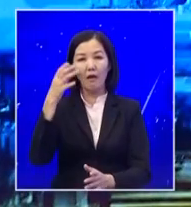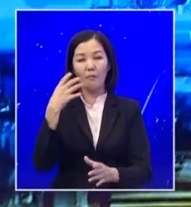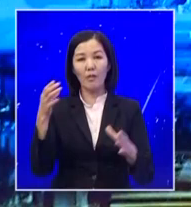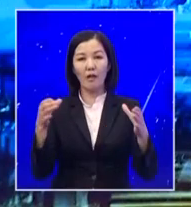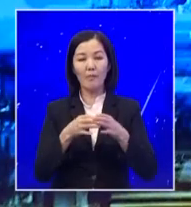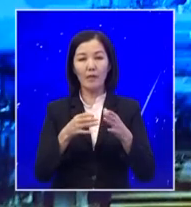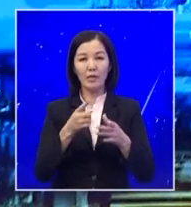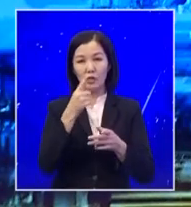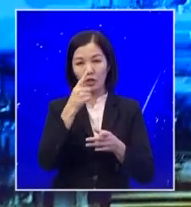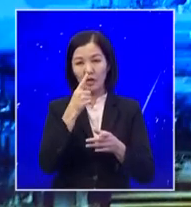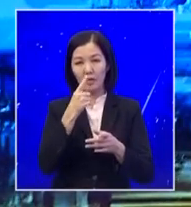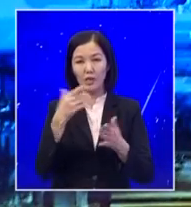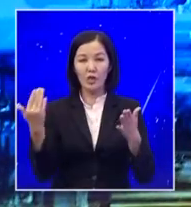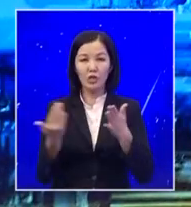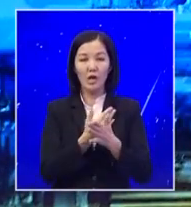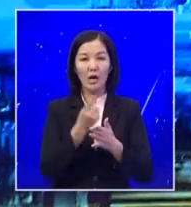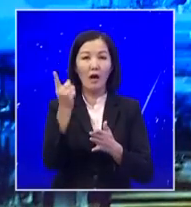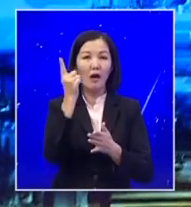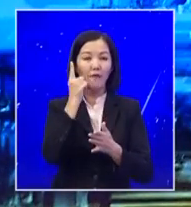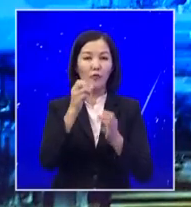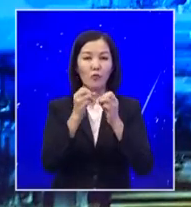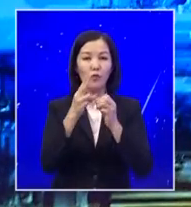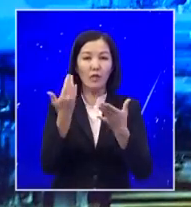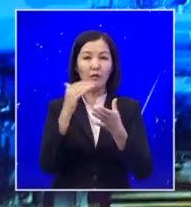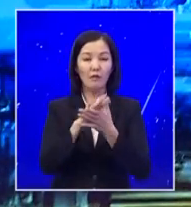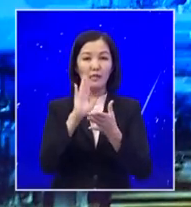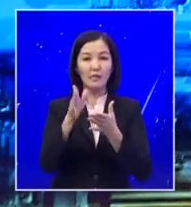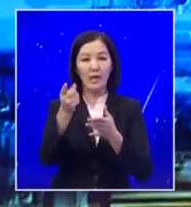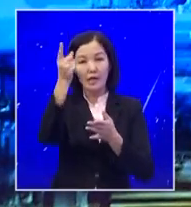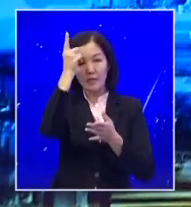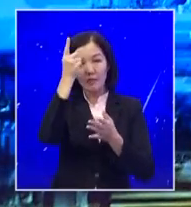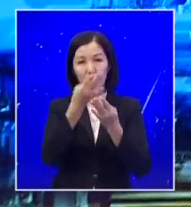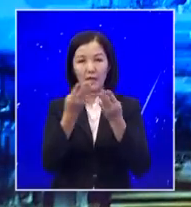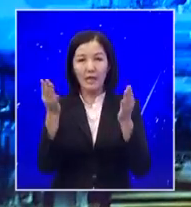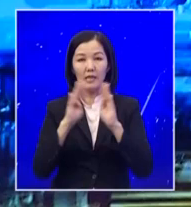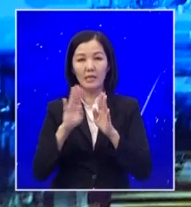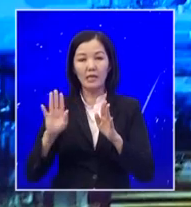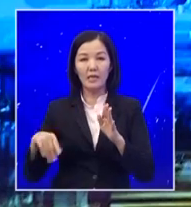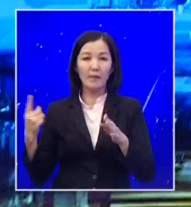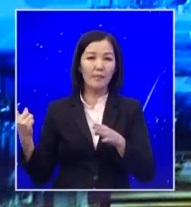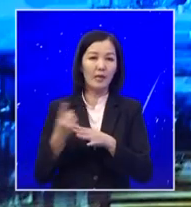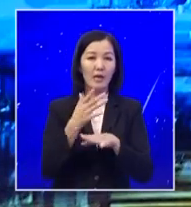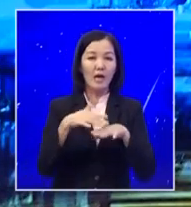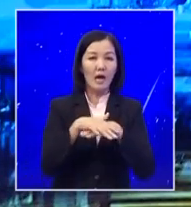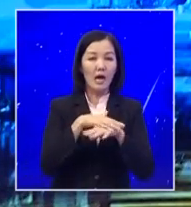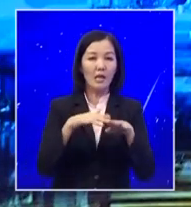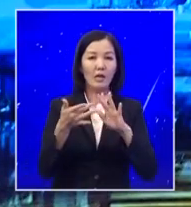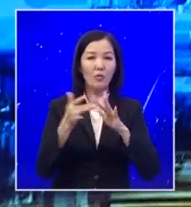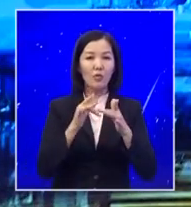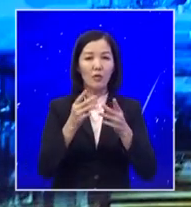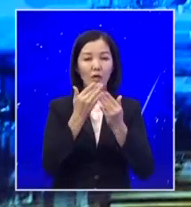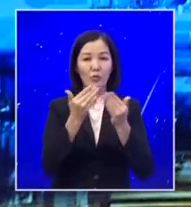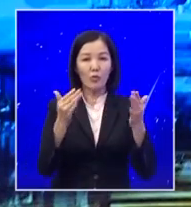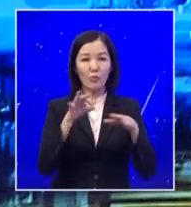Apple компаниясы жақында жаңа iPhone 12-ні таныстырады. Ал Германияда карантиннен кейін алғаш рет халықаралық онлайн